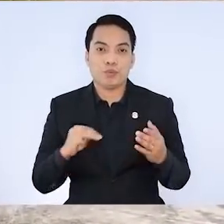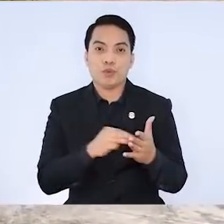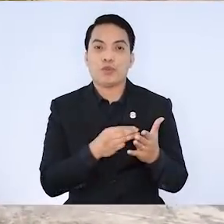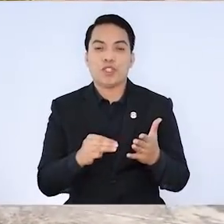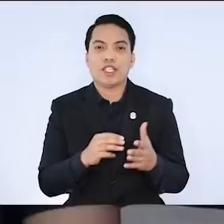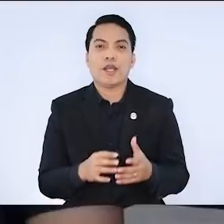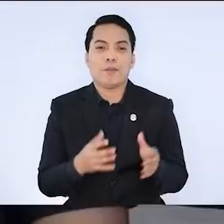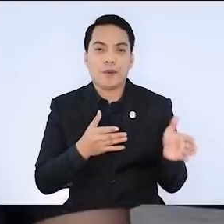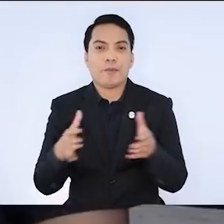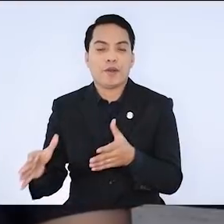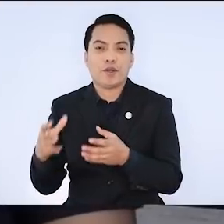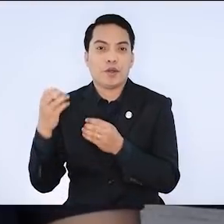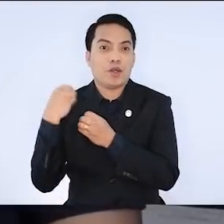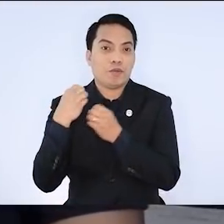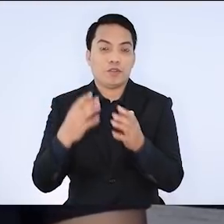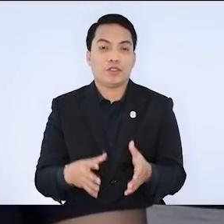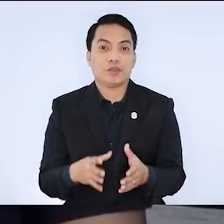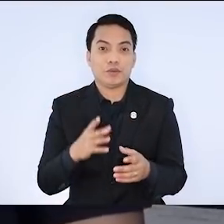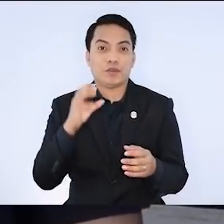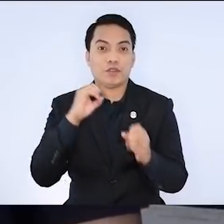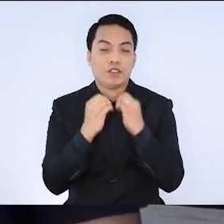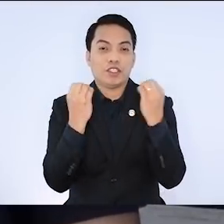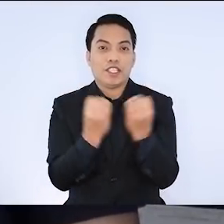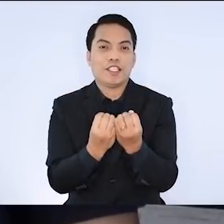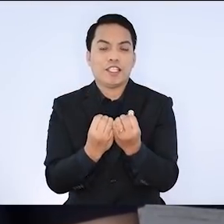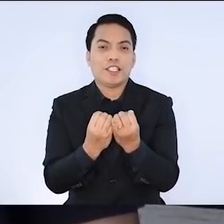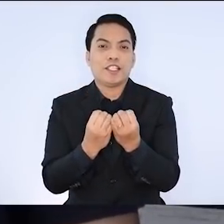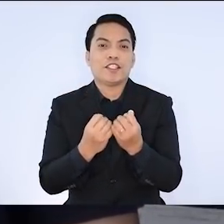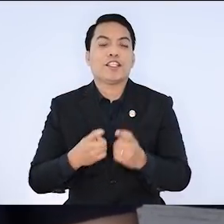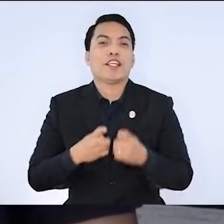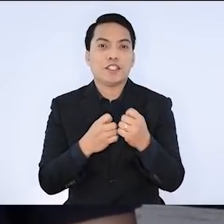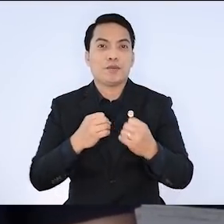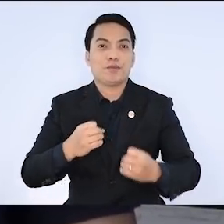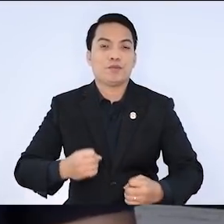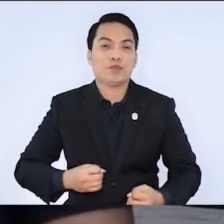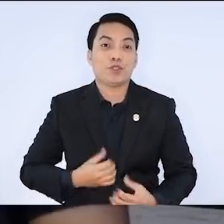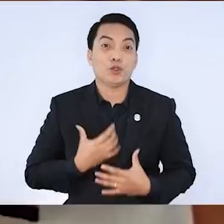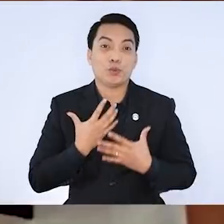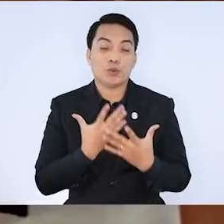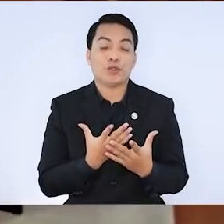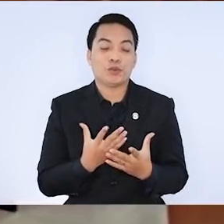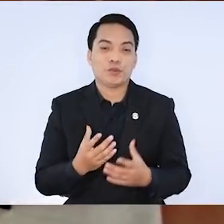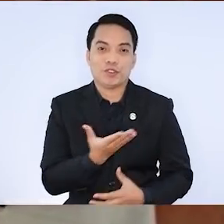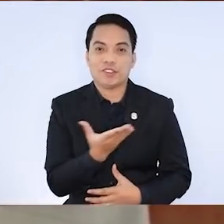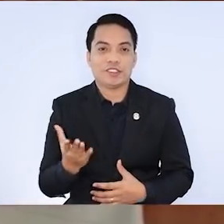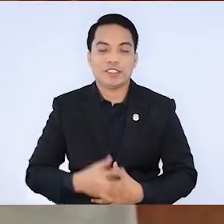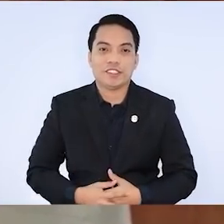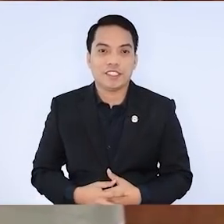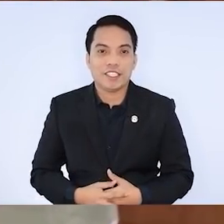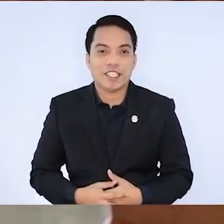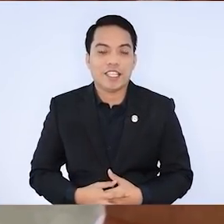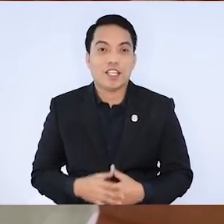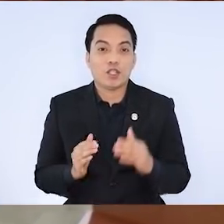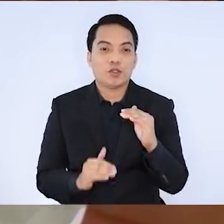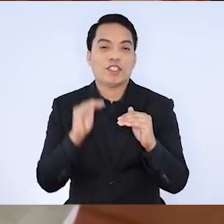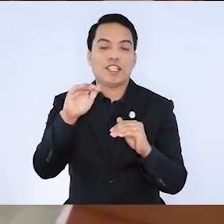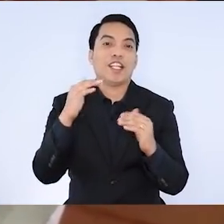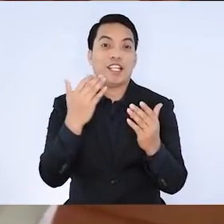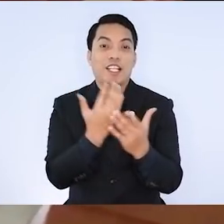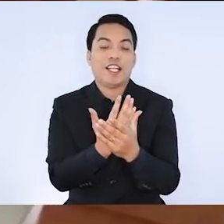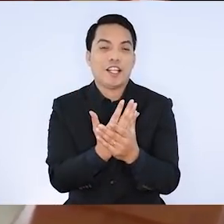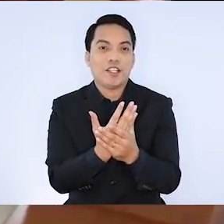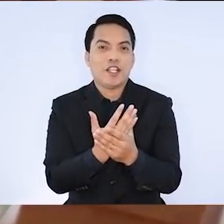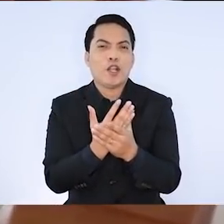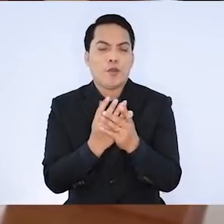kapisanan, kung saan ito ang nagbigay kasabikan sa mga dumalong kadiwa. Higit sa lahat, ang pinakamahalagang